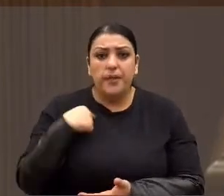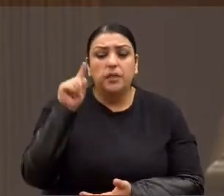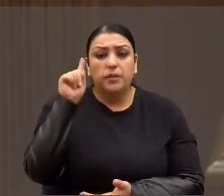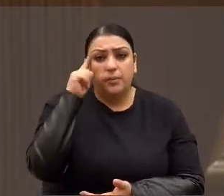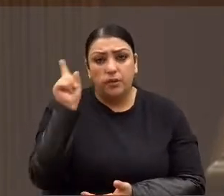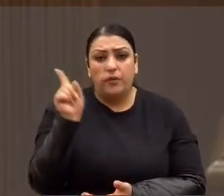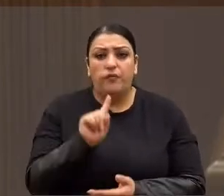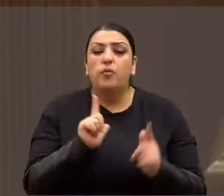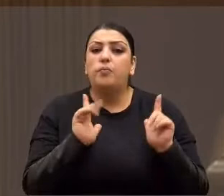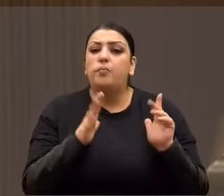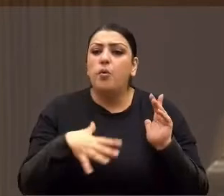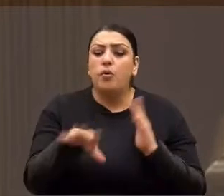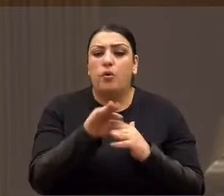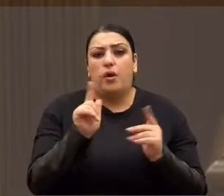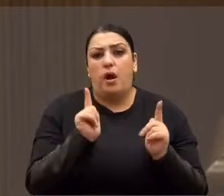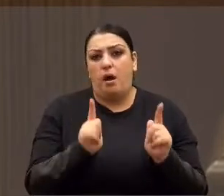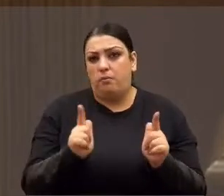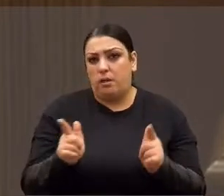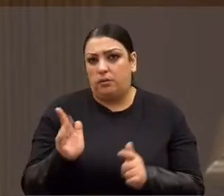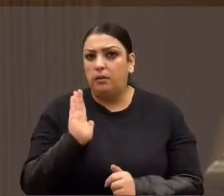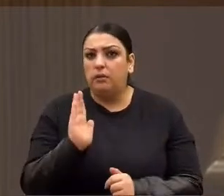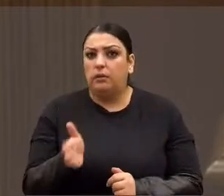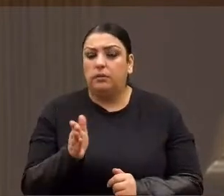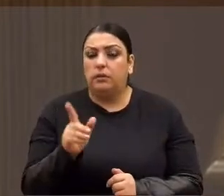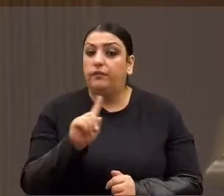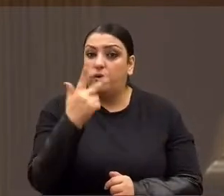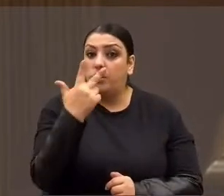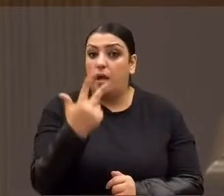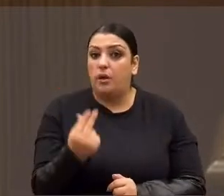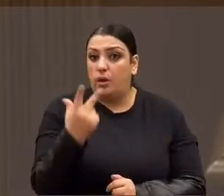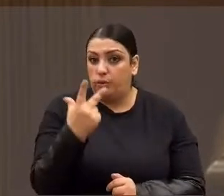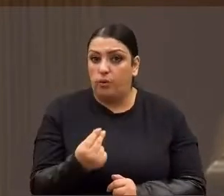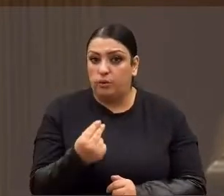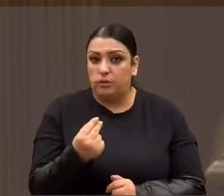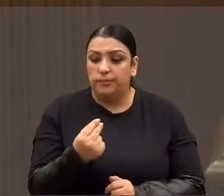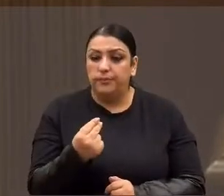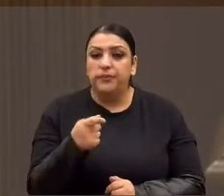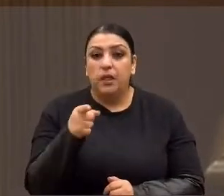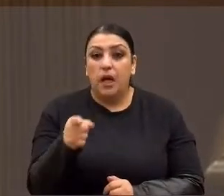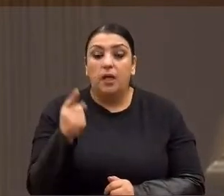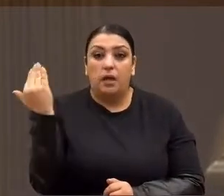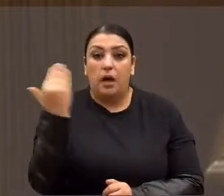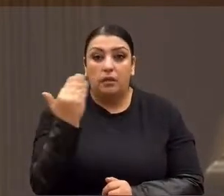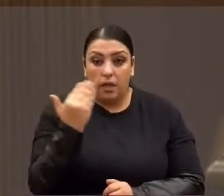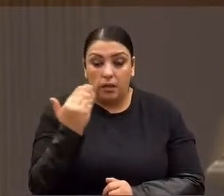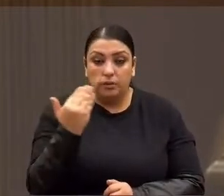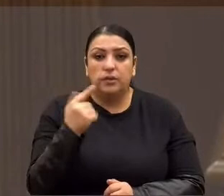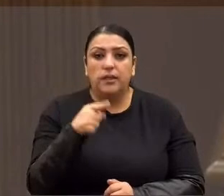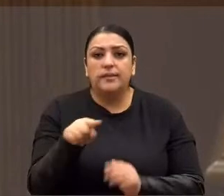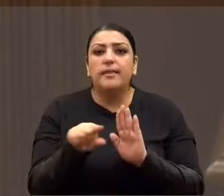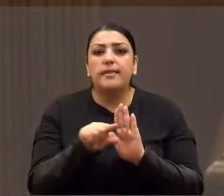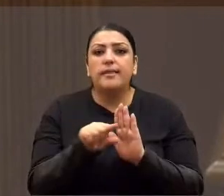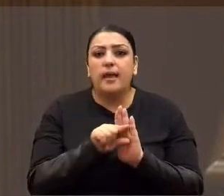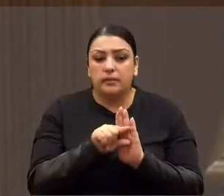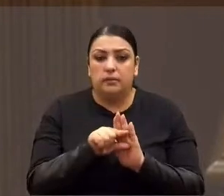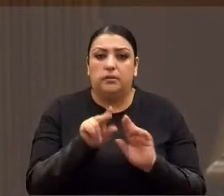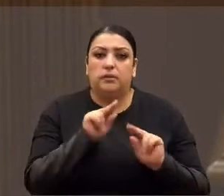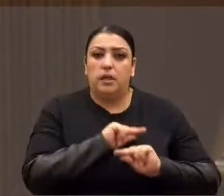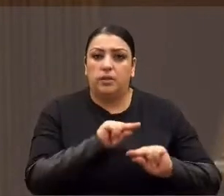է համաձայն կլինեն, որ մենք 3 օր հենց այս հայտարարության տեքստի վրա աշխատելուց